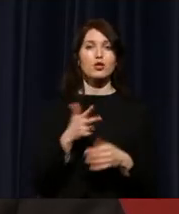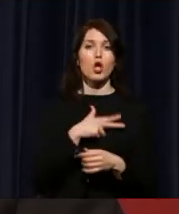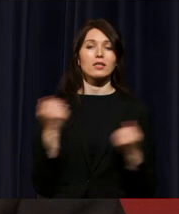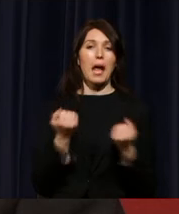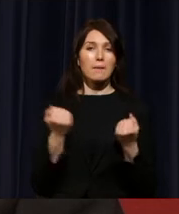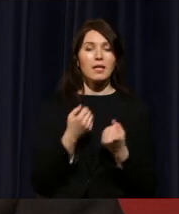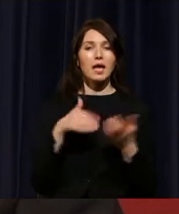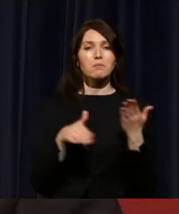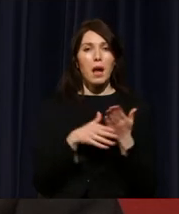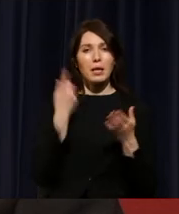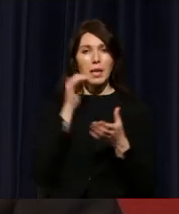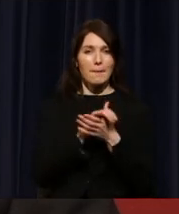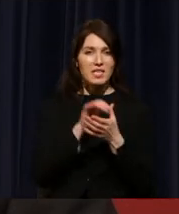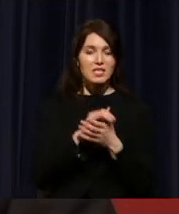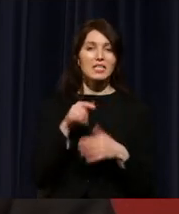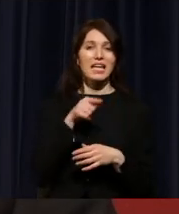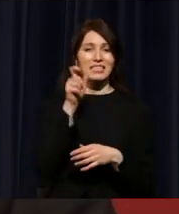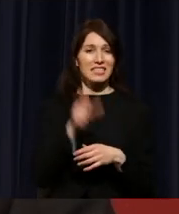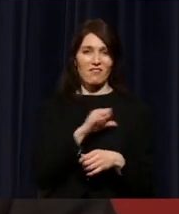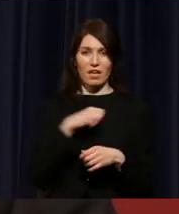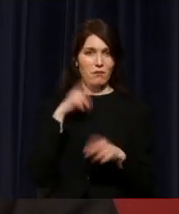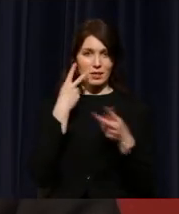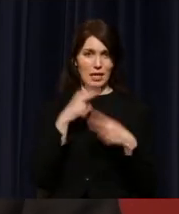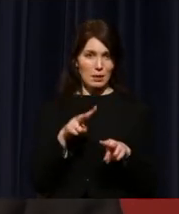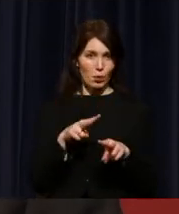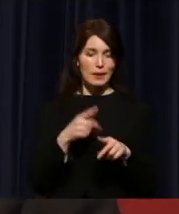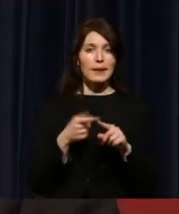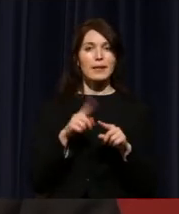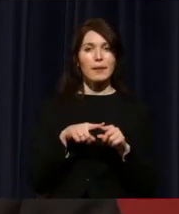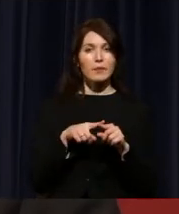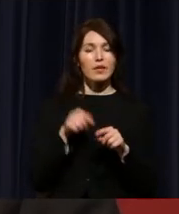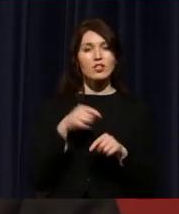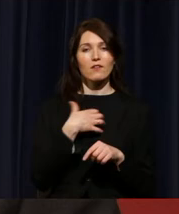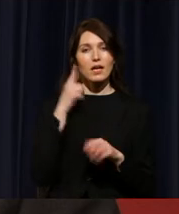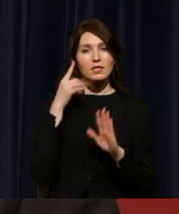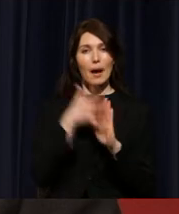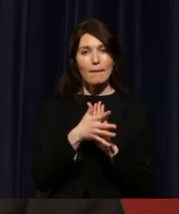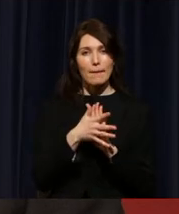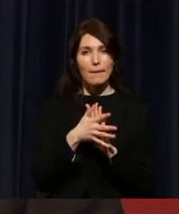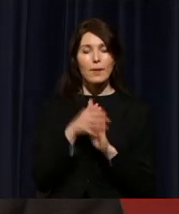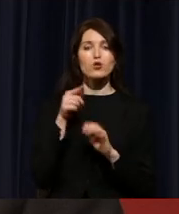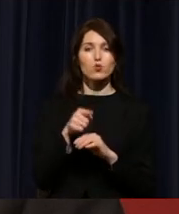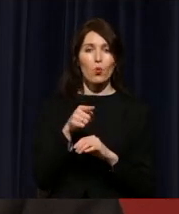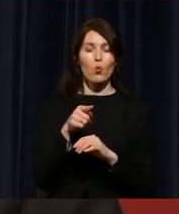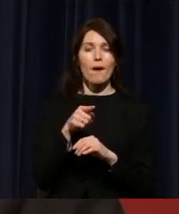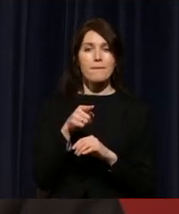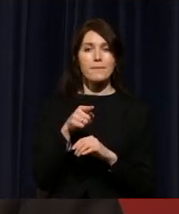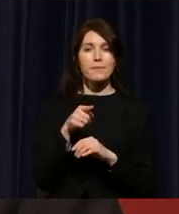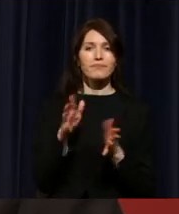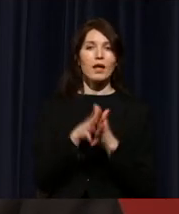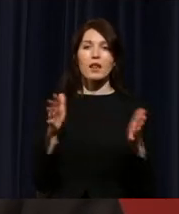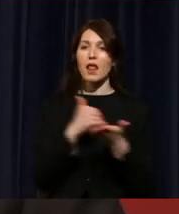palīdz identificēt, ja cilvēks pats to nesaprot. Mm-hmm. Tāpēc, ka nu, te vajag saprast to aspektu, ka